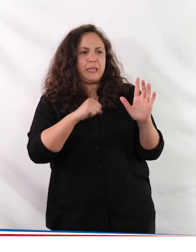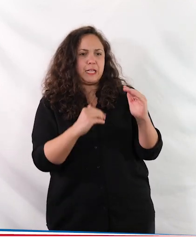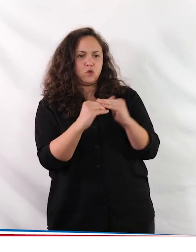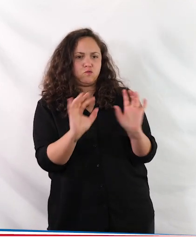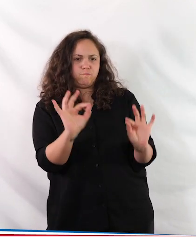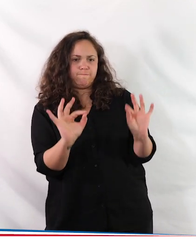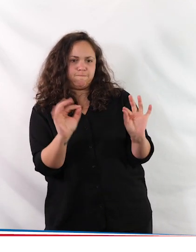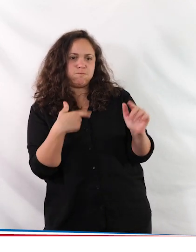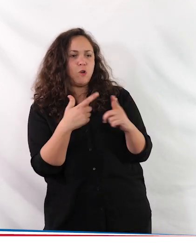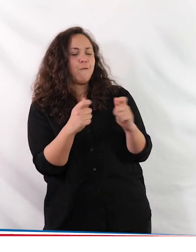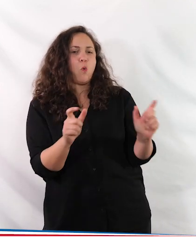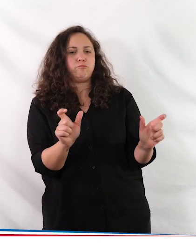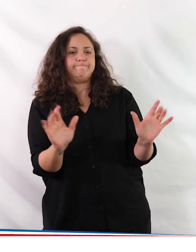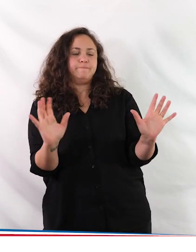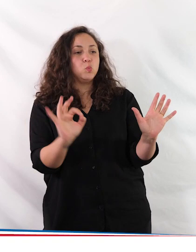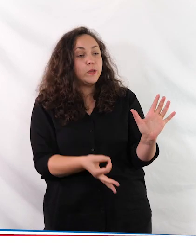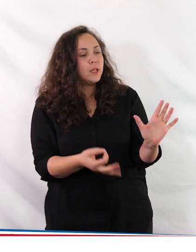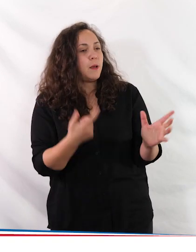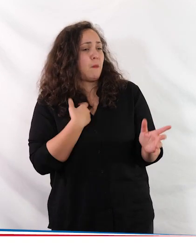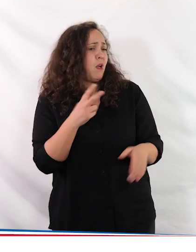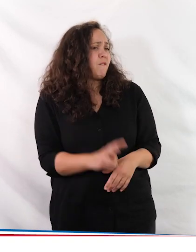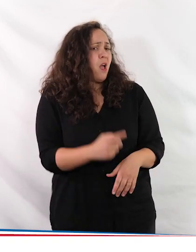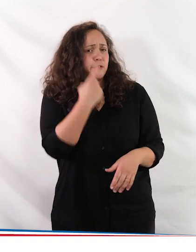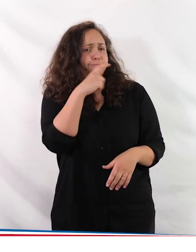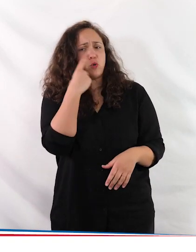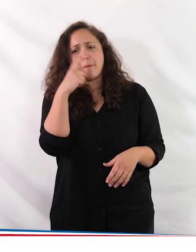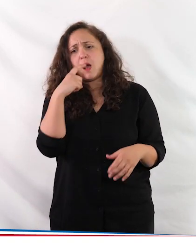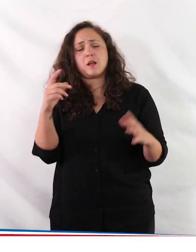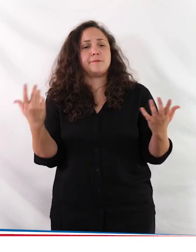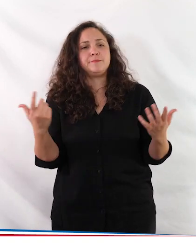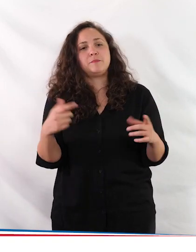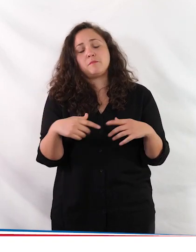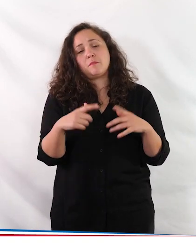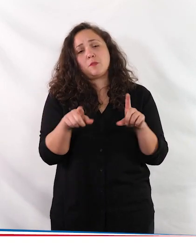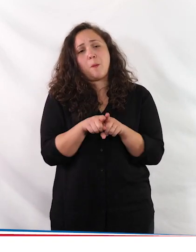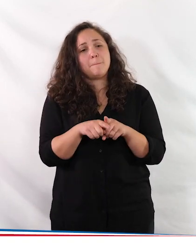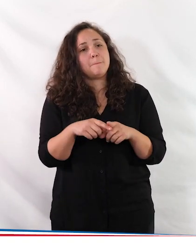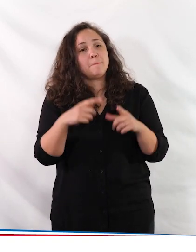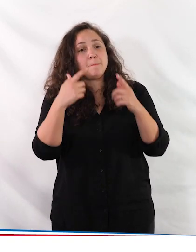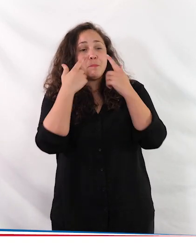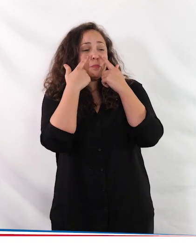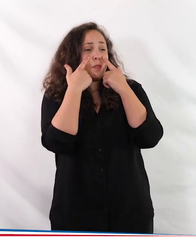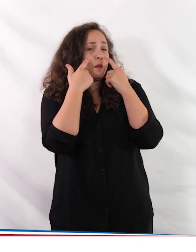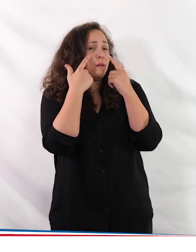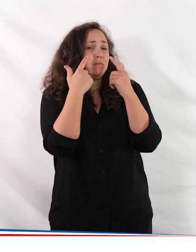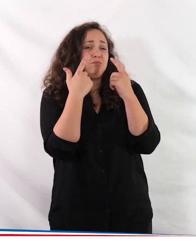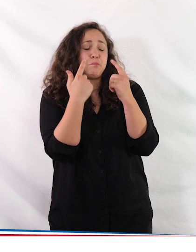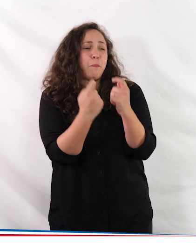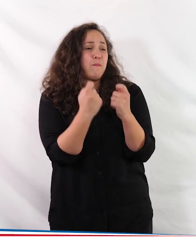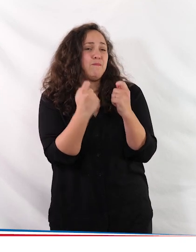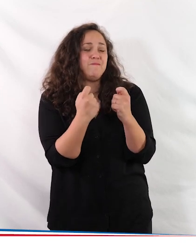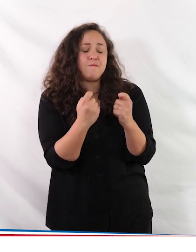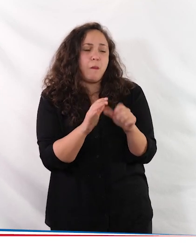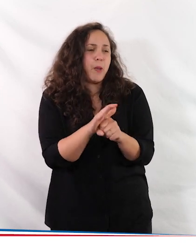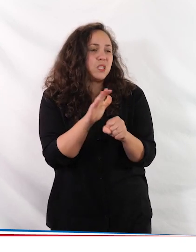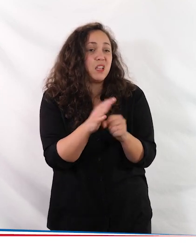il faut réguler et les vitesses, etc. Et surtout, je constate, comme vous, qu'il y a une non prise en compte